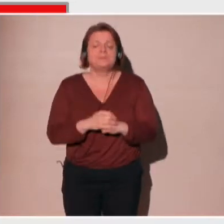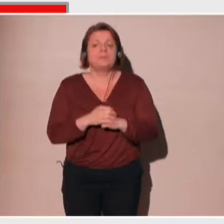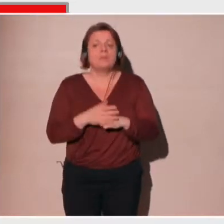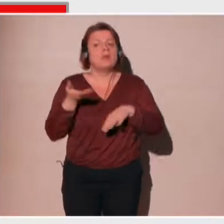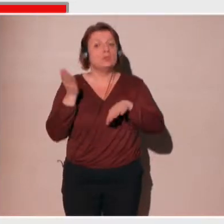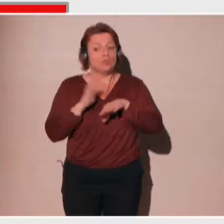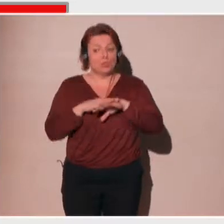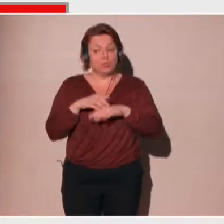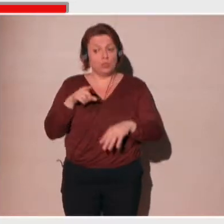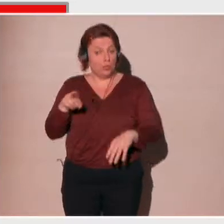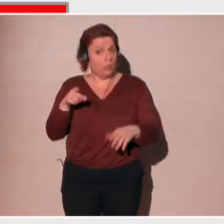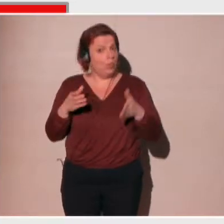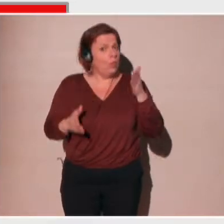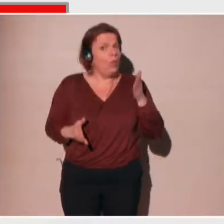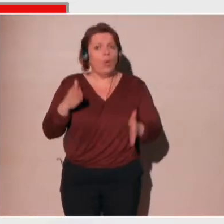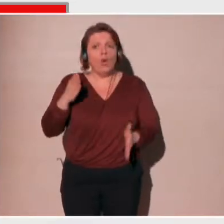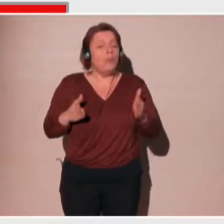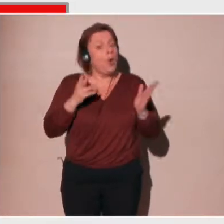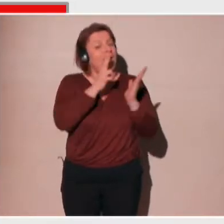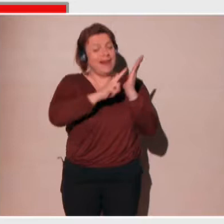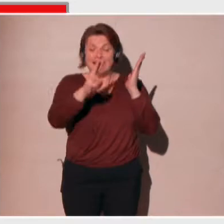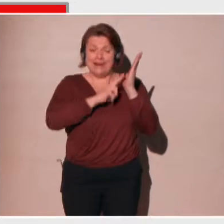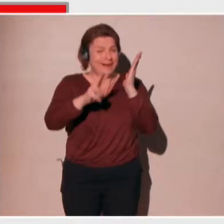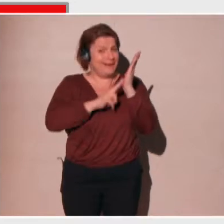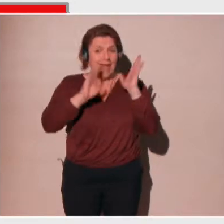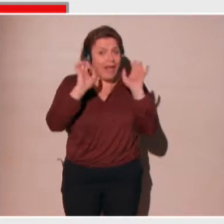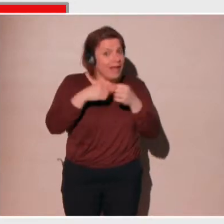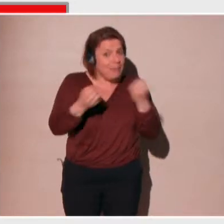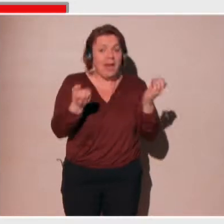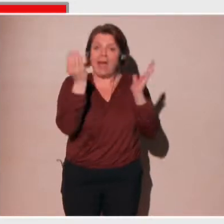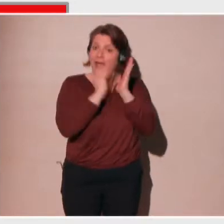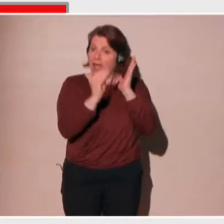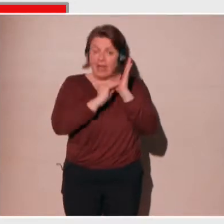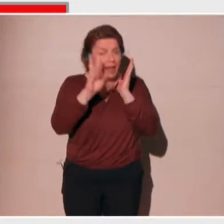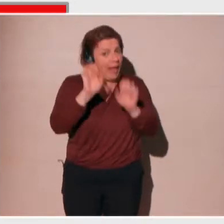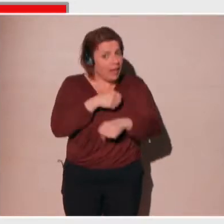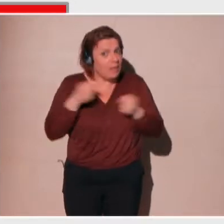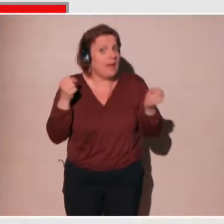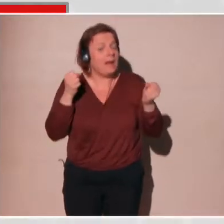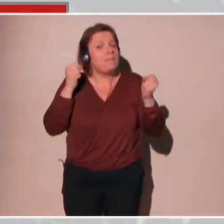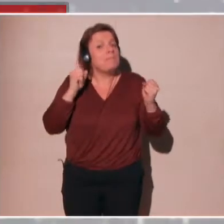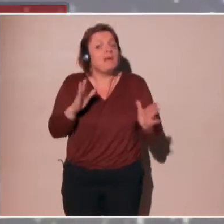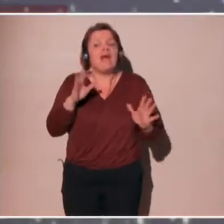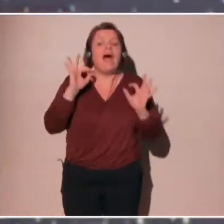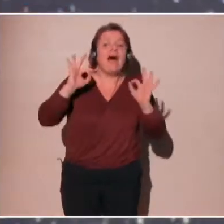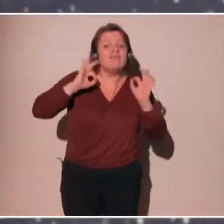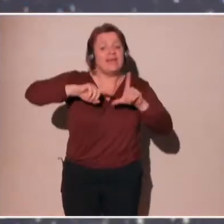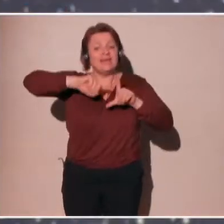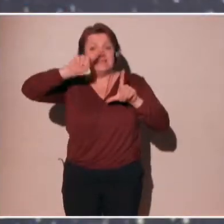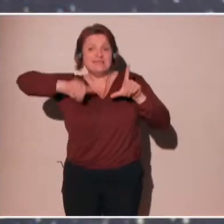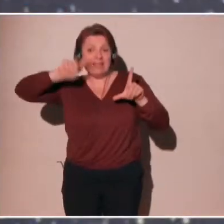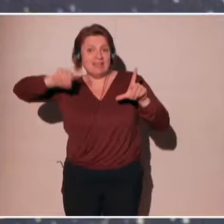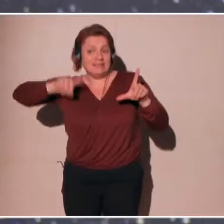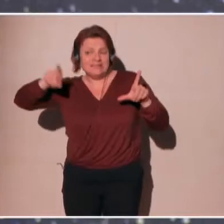Mais notre robot, bien qu'il soit incapable de lire, bien qu'il soit incapable d'écrire, il est en fait statistiquement